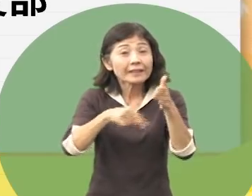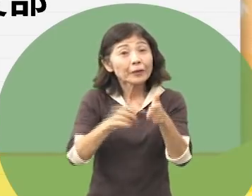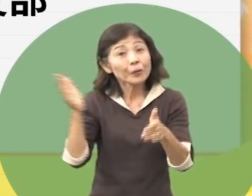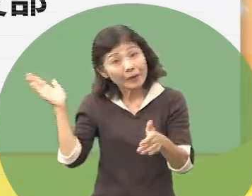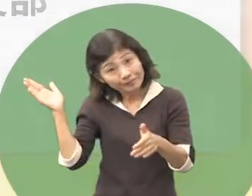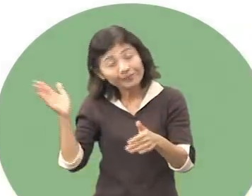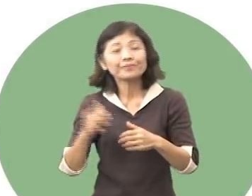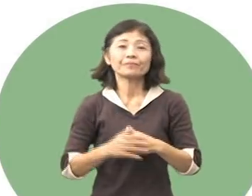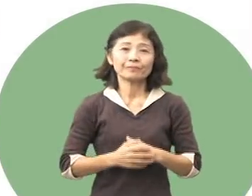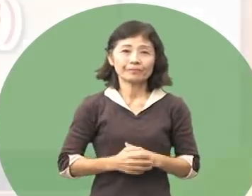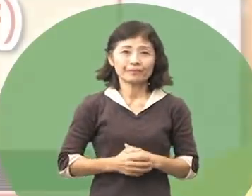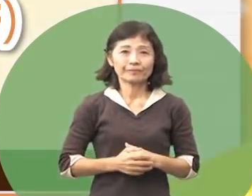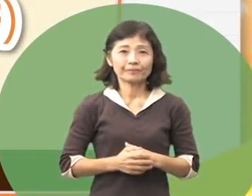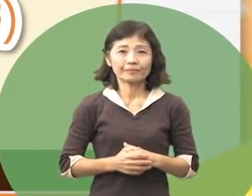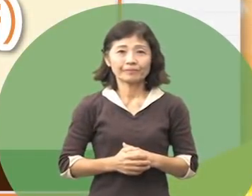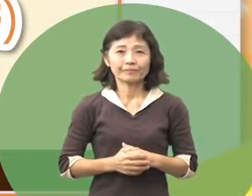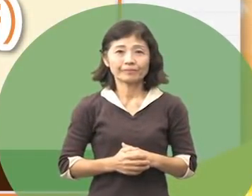まで。